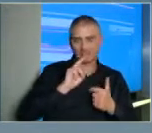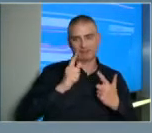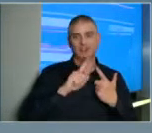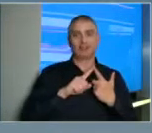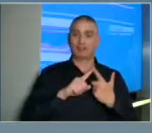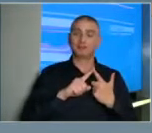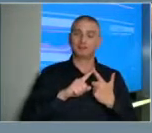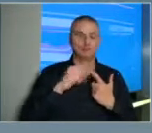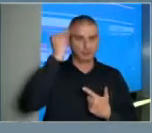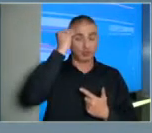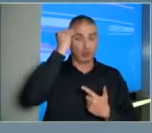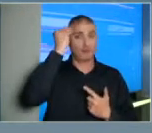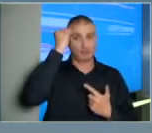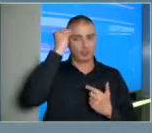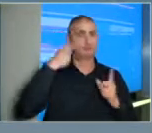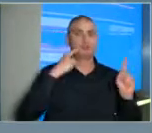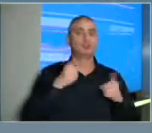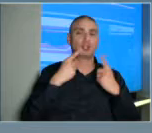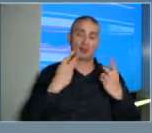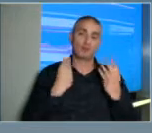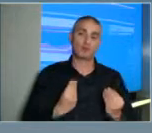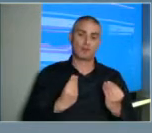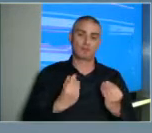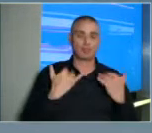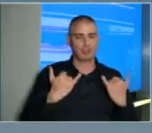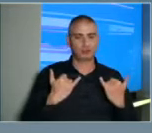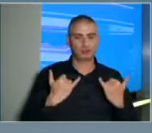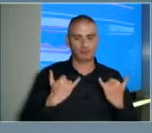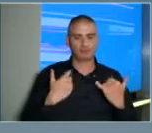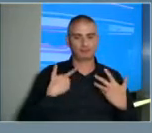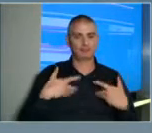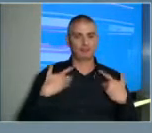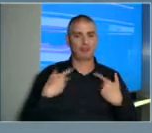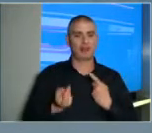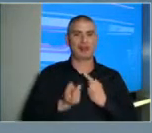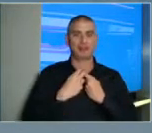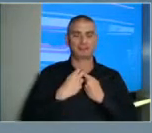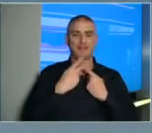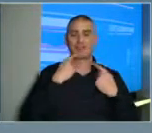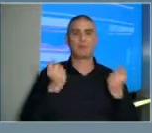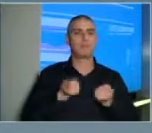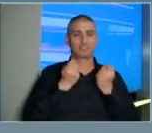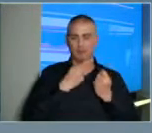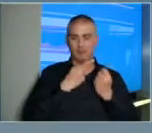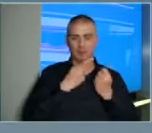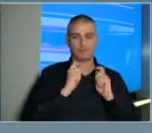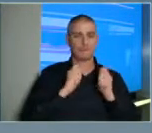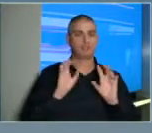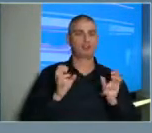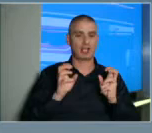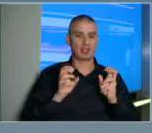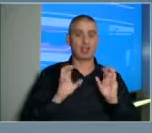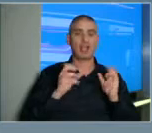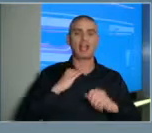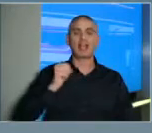זה שזוכרים, זוכרים ג'ינגלים טובים. עכשיו אנחנו שמחים לצרף אלינו את הפרסומאי, מגיש הרדיו מרדיו